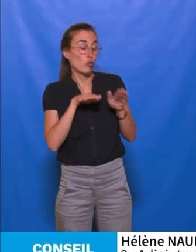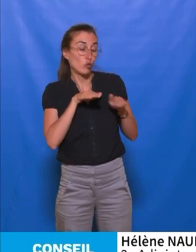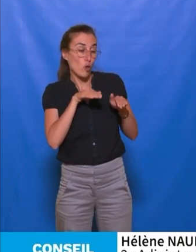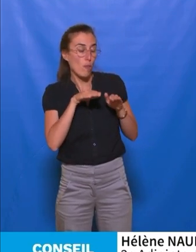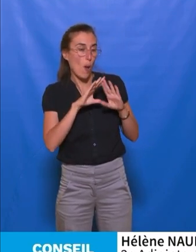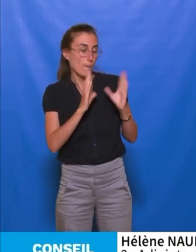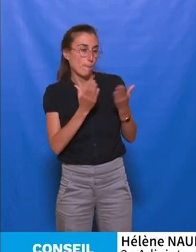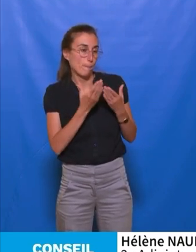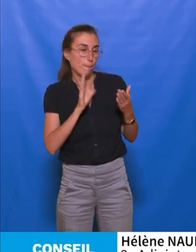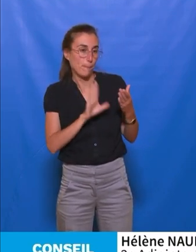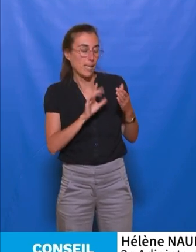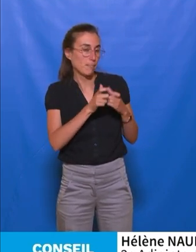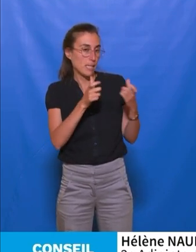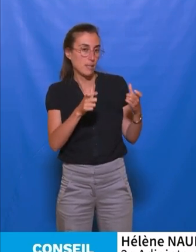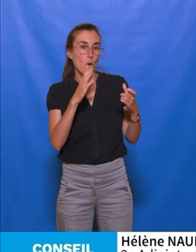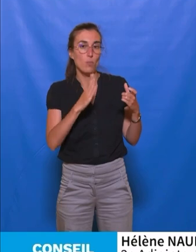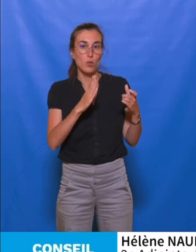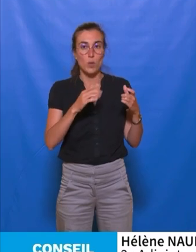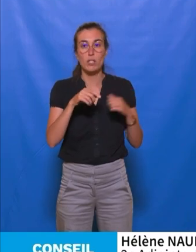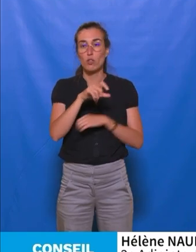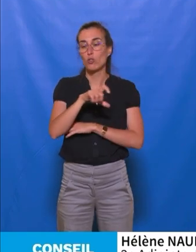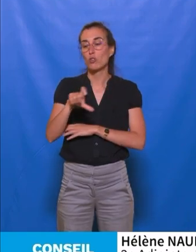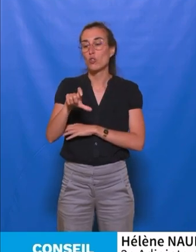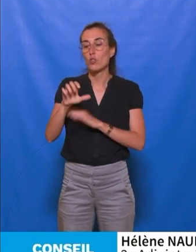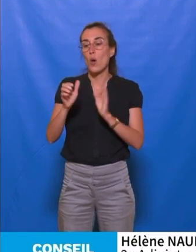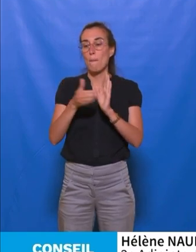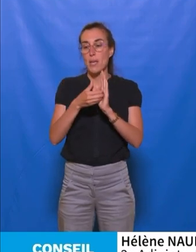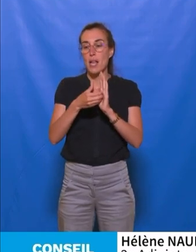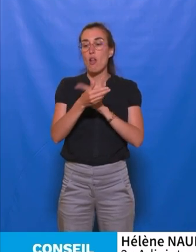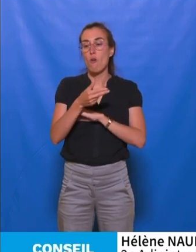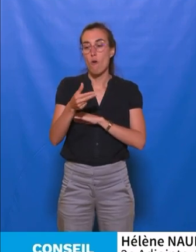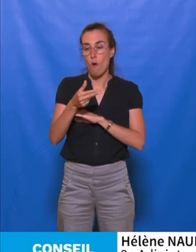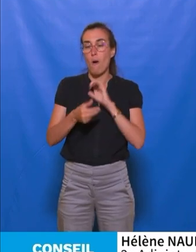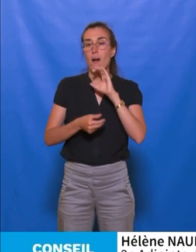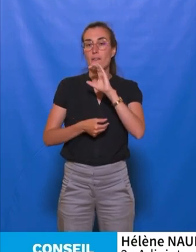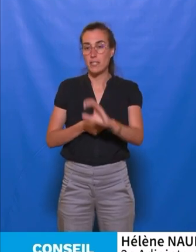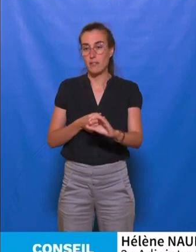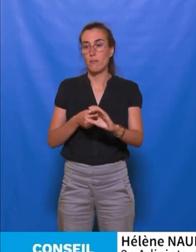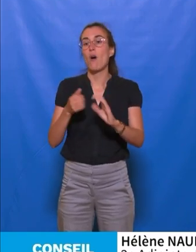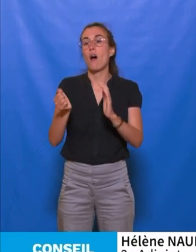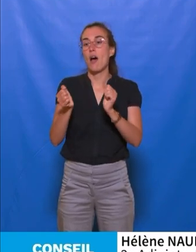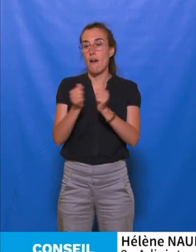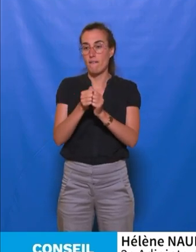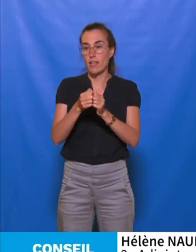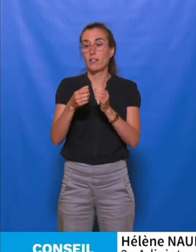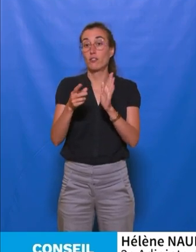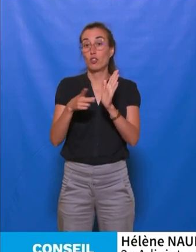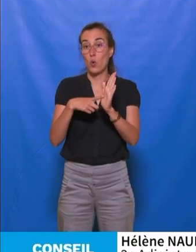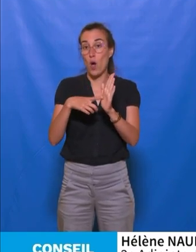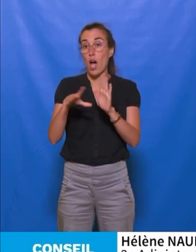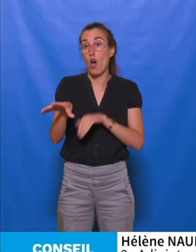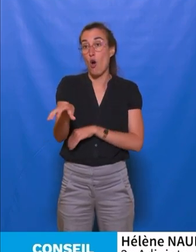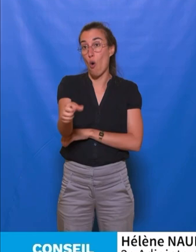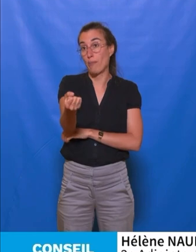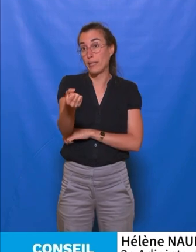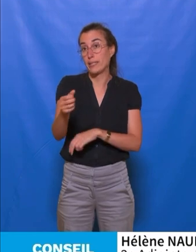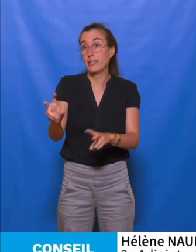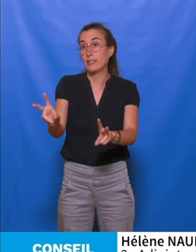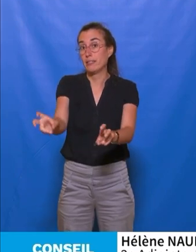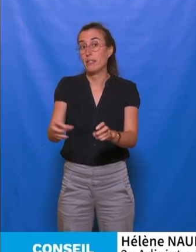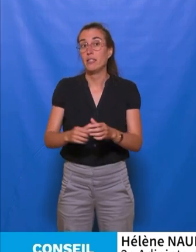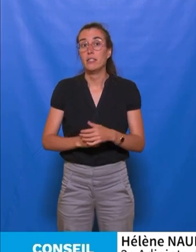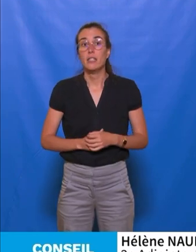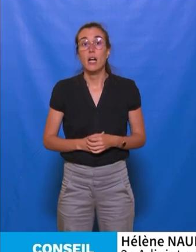proposons d'attribuer à hauteur de 200 000 € d'investissement avec droit de reprise. Et nous vous proposons d'approuver la convention qui